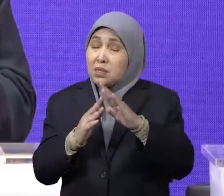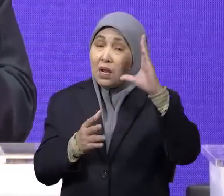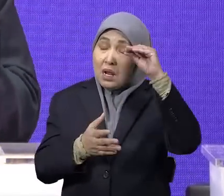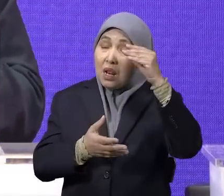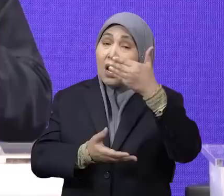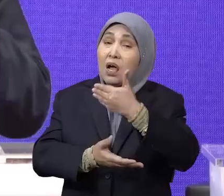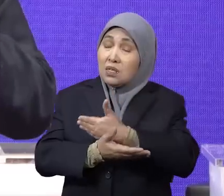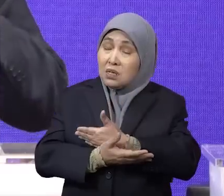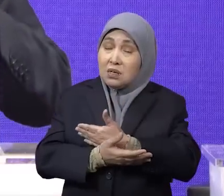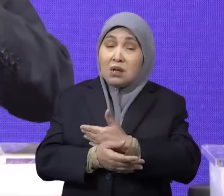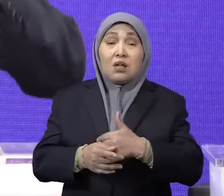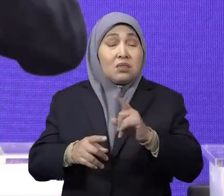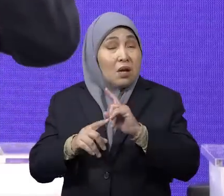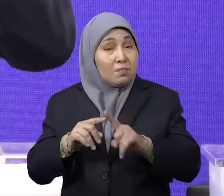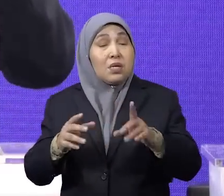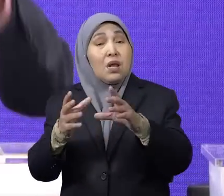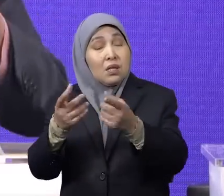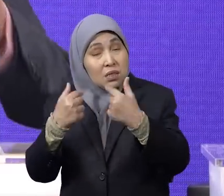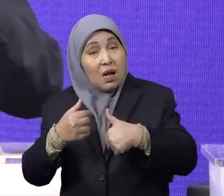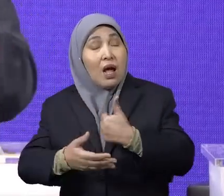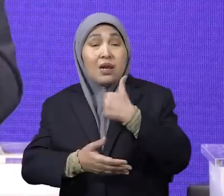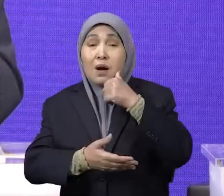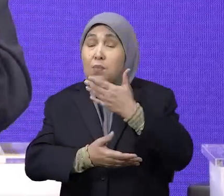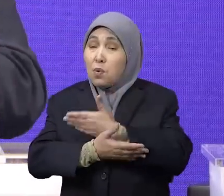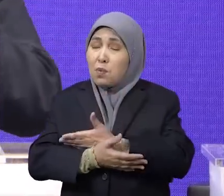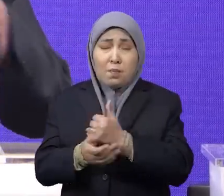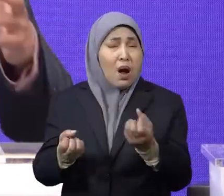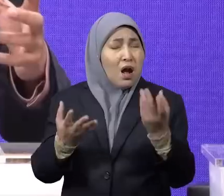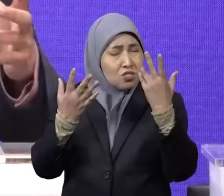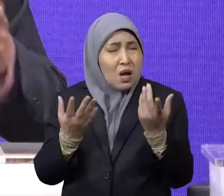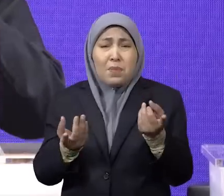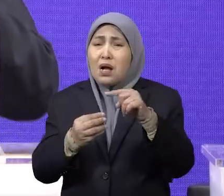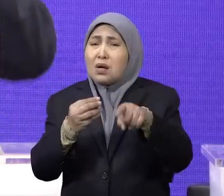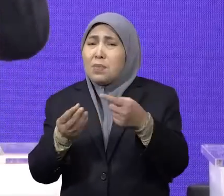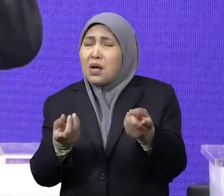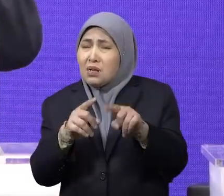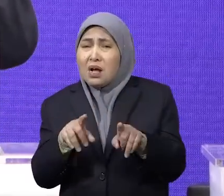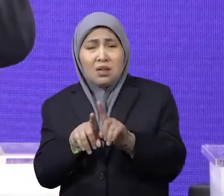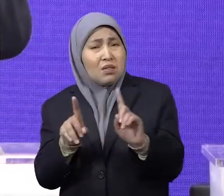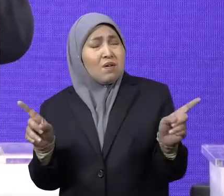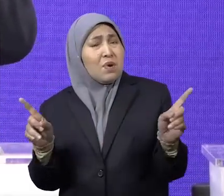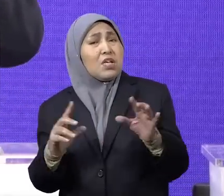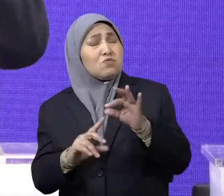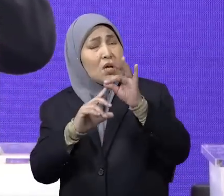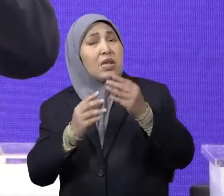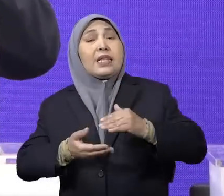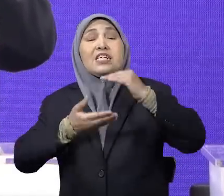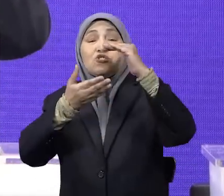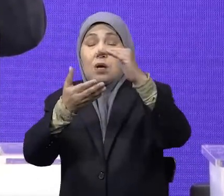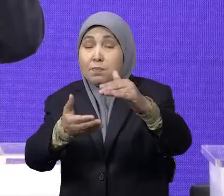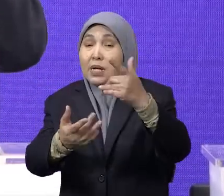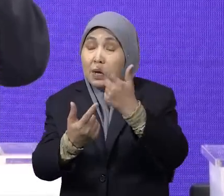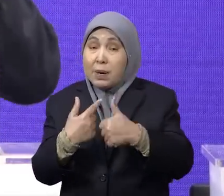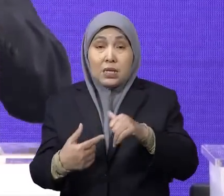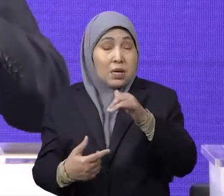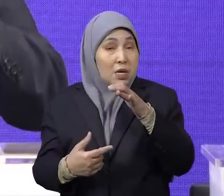asalnya, muharraran fataqabbal minni, tapi datang anak perempuan. Macam-macam insiden yang luar biasa. Keistimewaan yang ingin disampaikan daripada